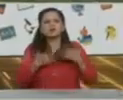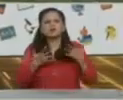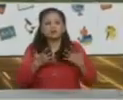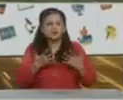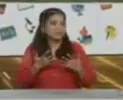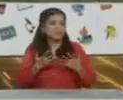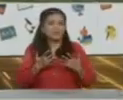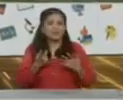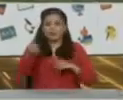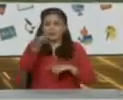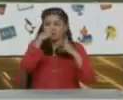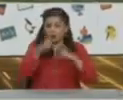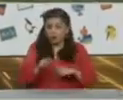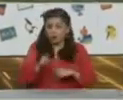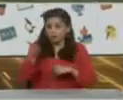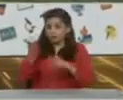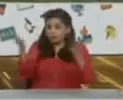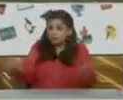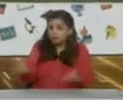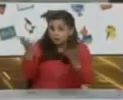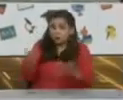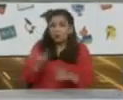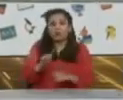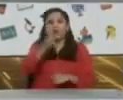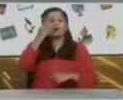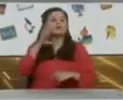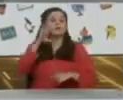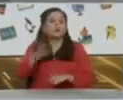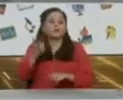मोटिवेट करने का पहला पार्ट है ट्रेनिंग,